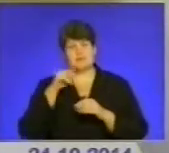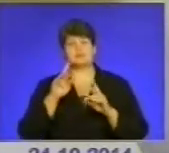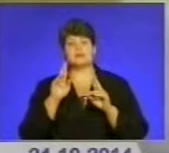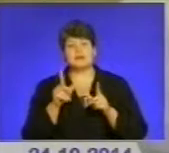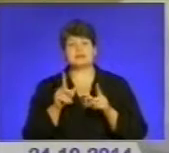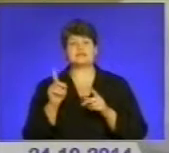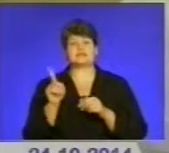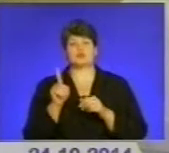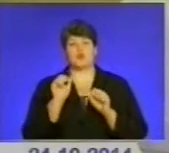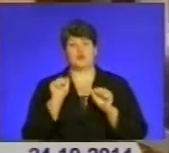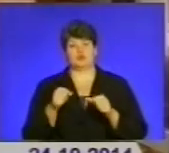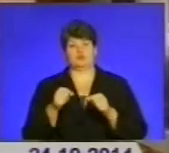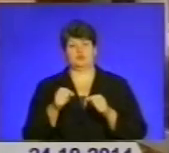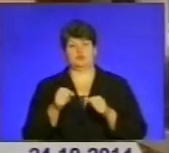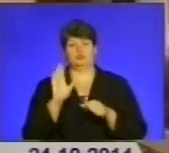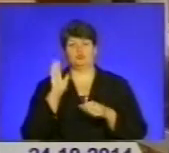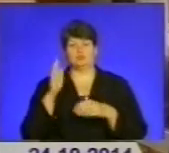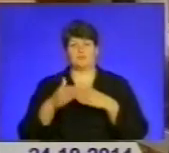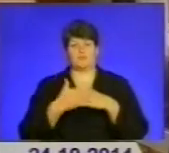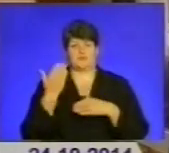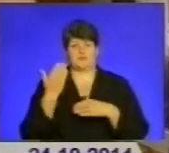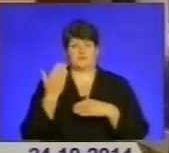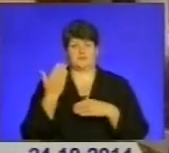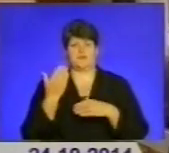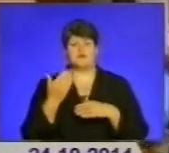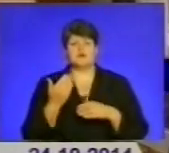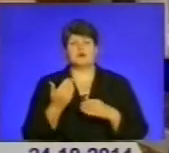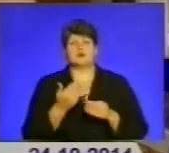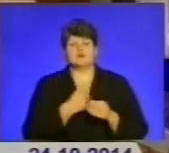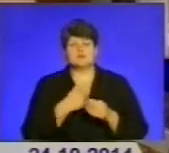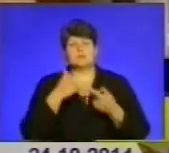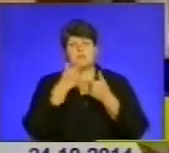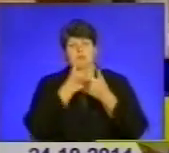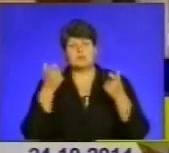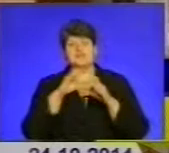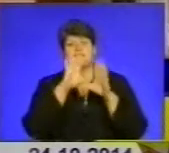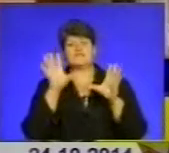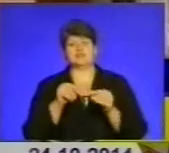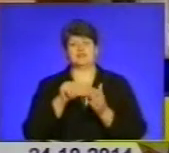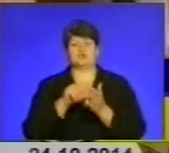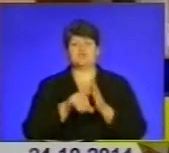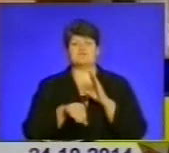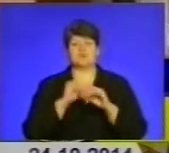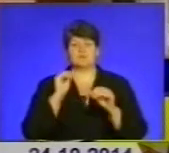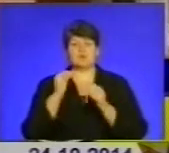що вони можуть поплатитися. Хотілося б попередити всіх учасників виборчого процесу